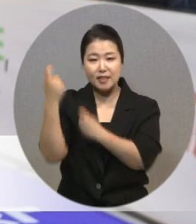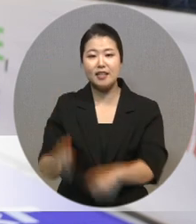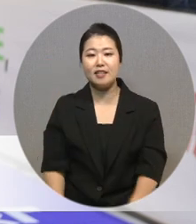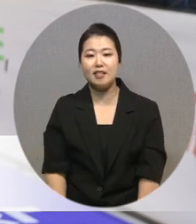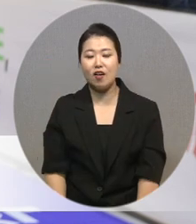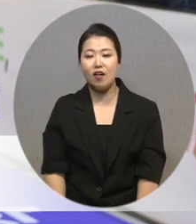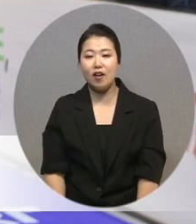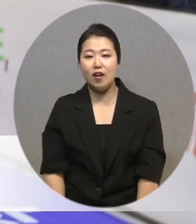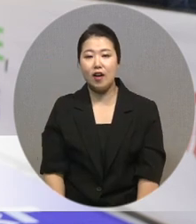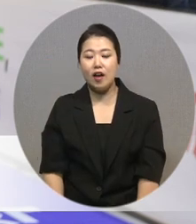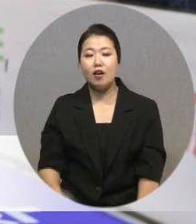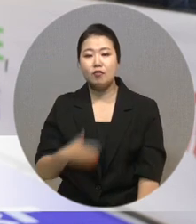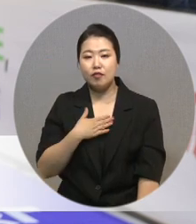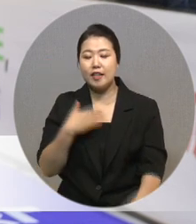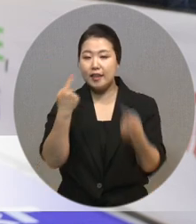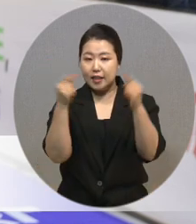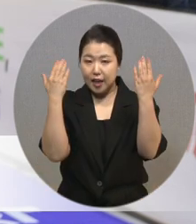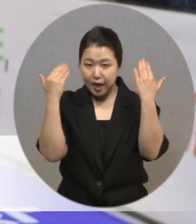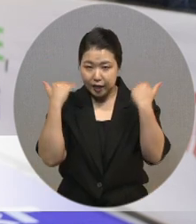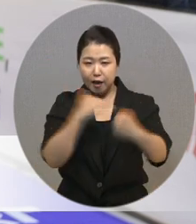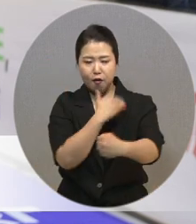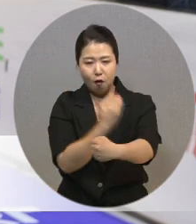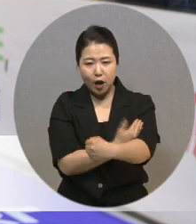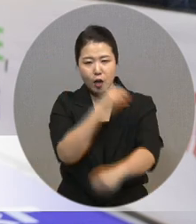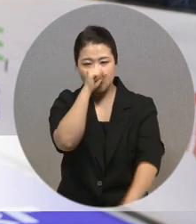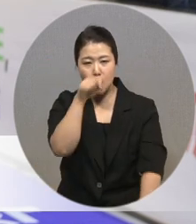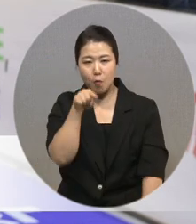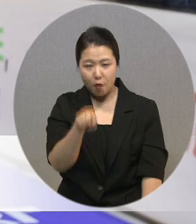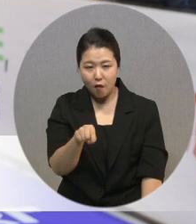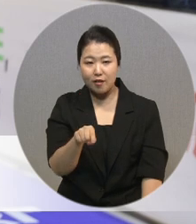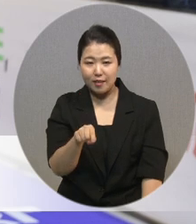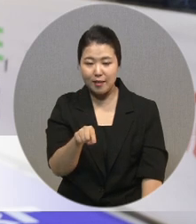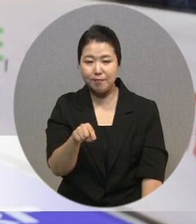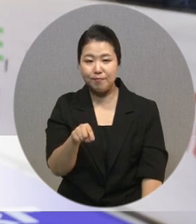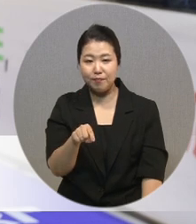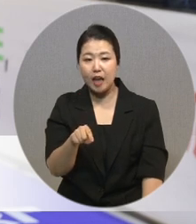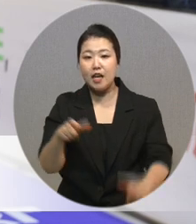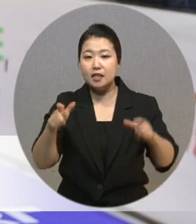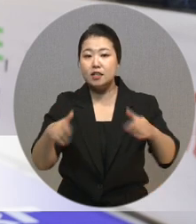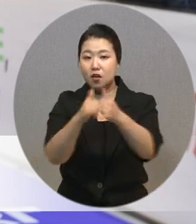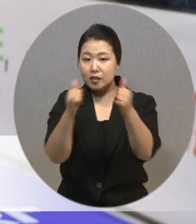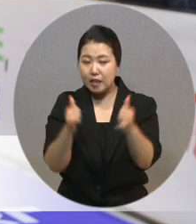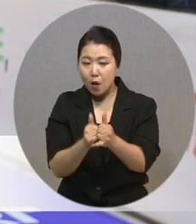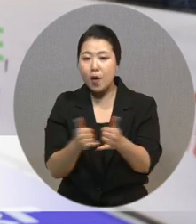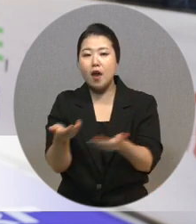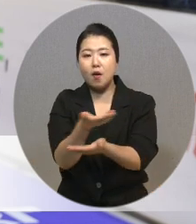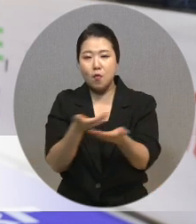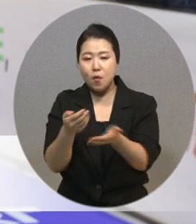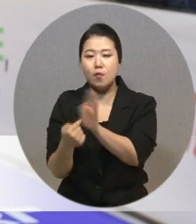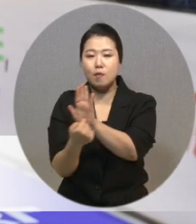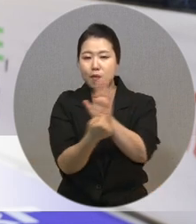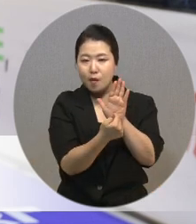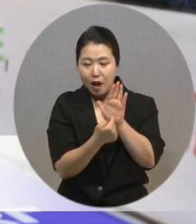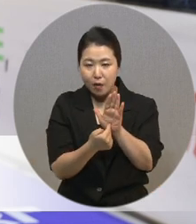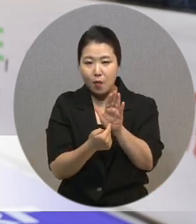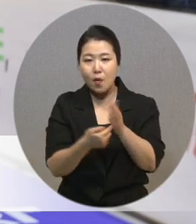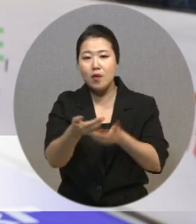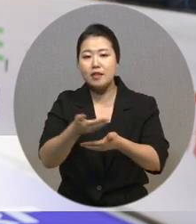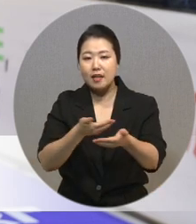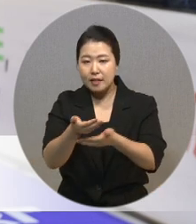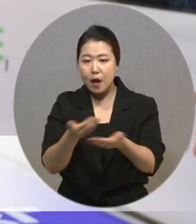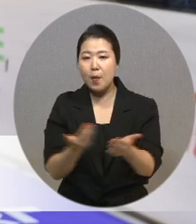저희 대학의 역량과 장점을 지역 사회와 공유하고 함께 상상할 수 있는